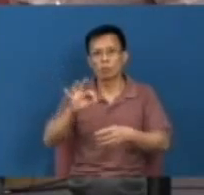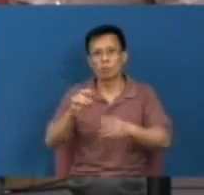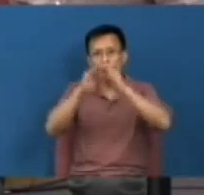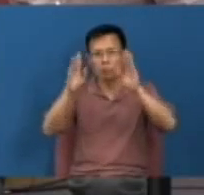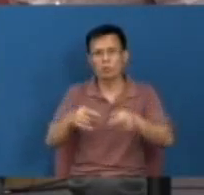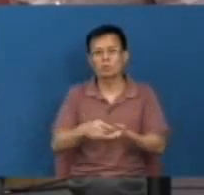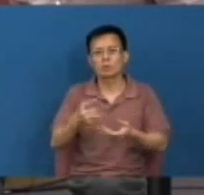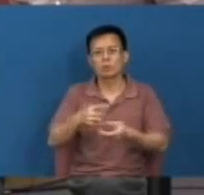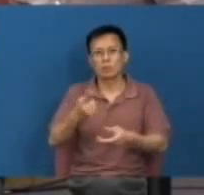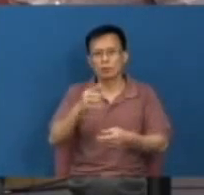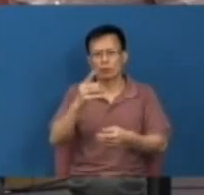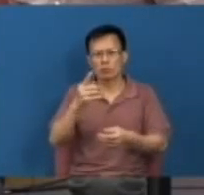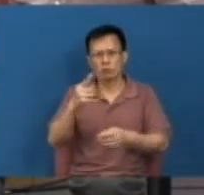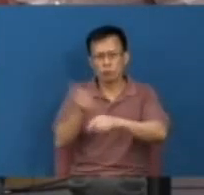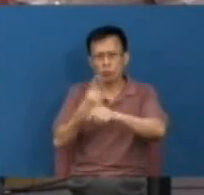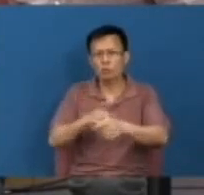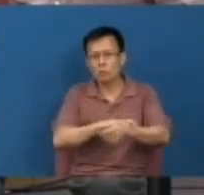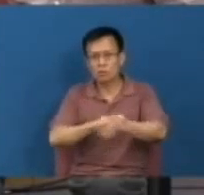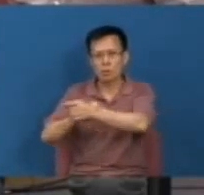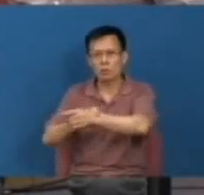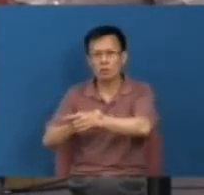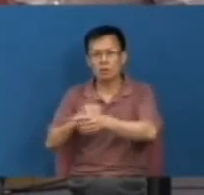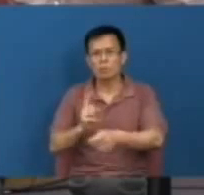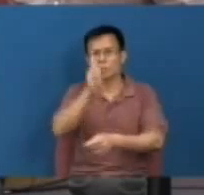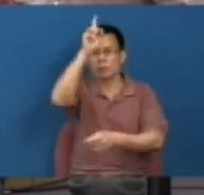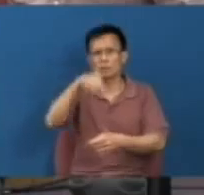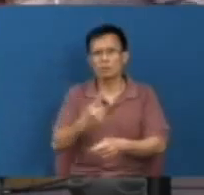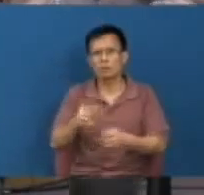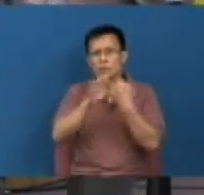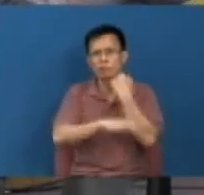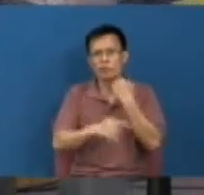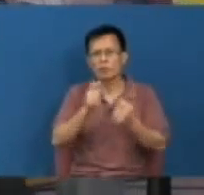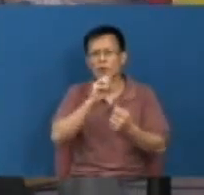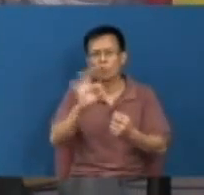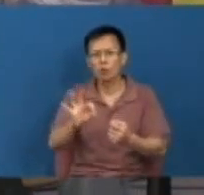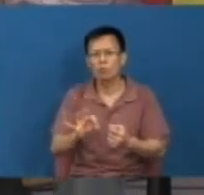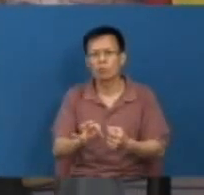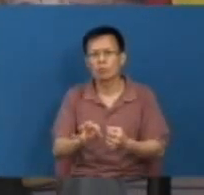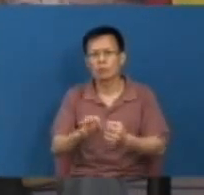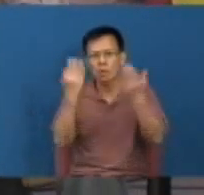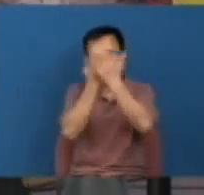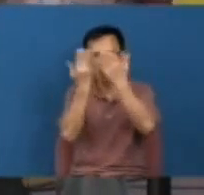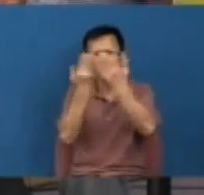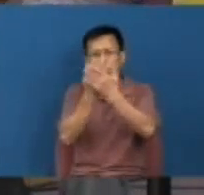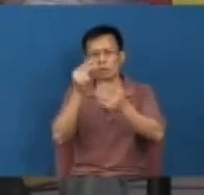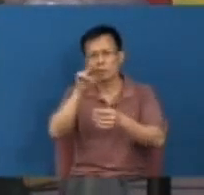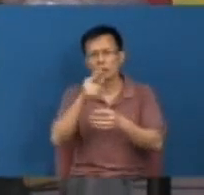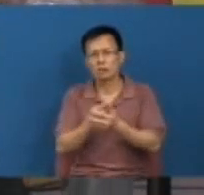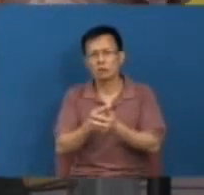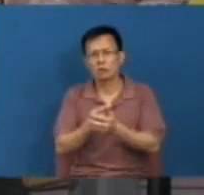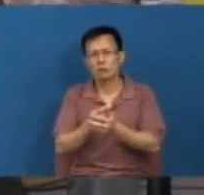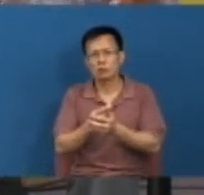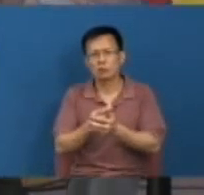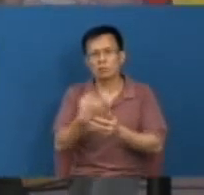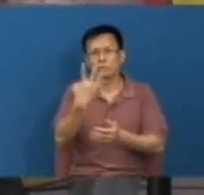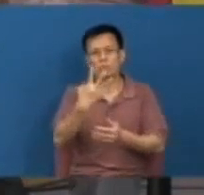察局嘅。咁我想問一下，究竟個天理或者係個法理何在咯？ 但係你睇到咧，喺電視度我哋見到咧，哇！嗰市個